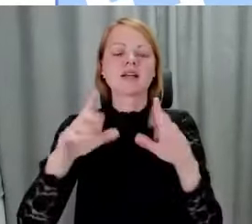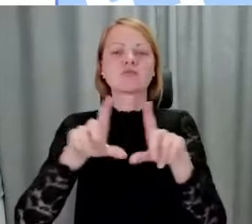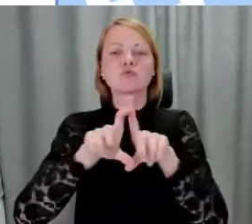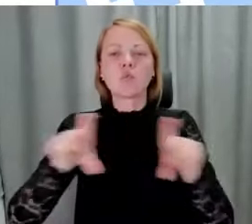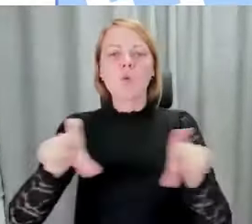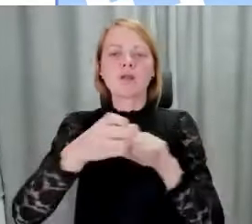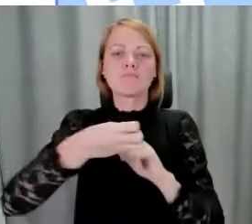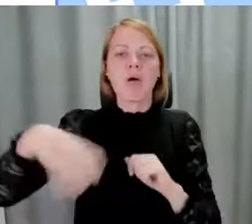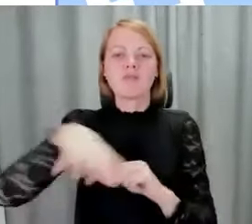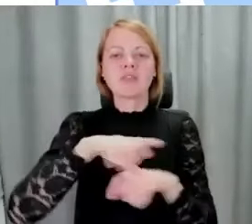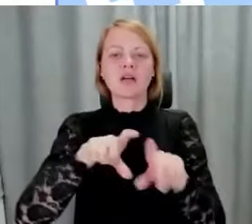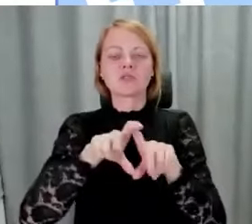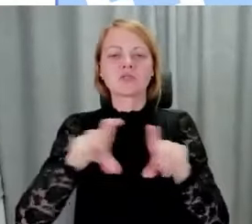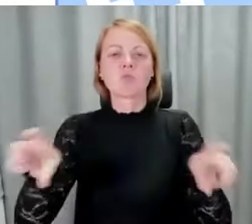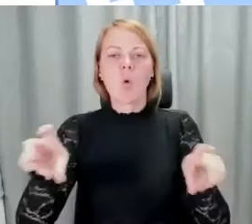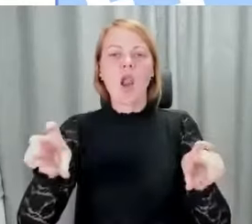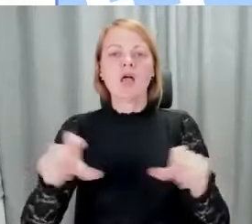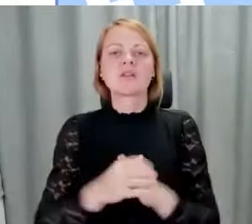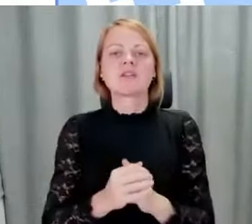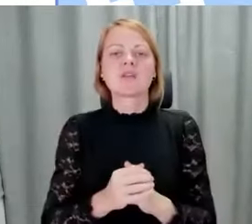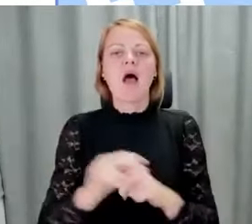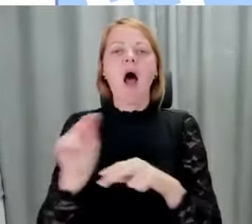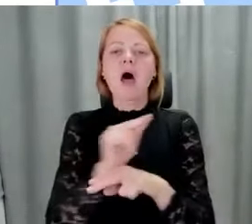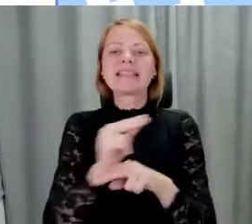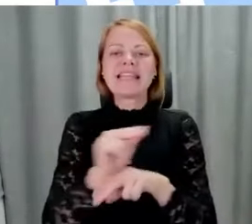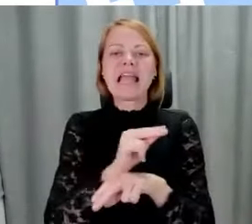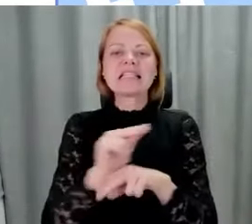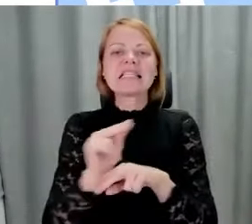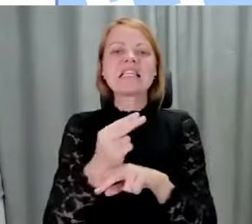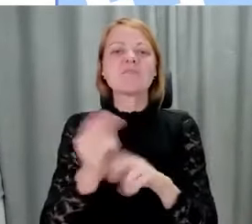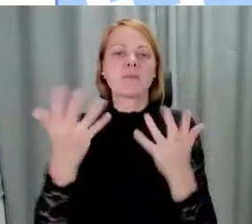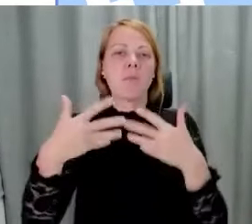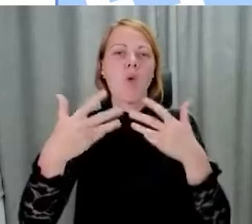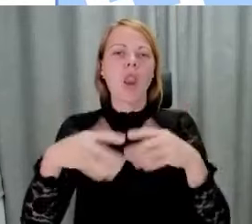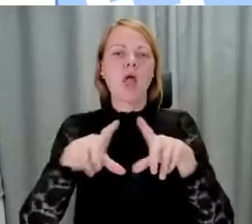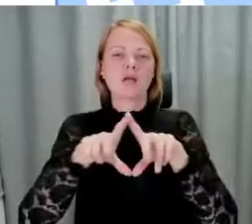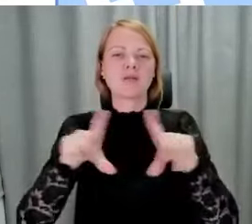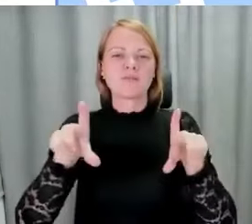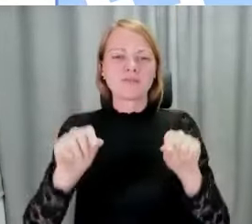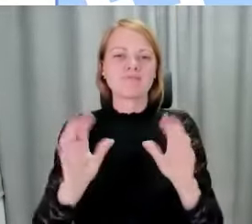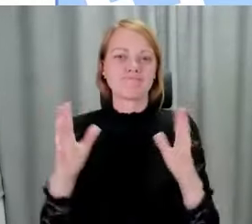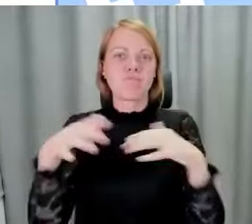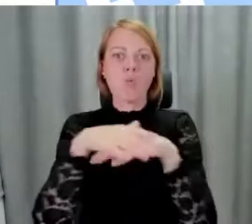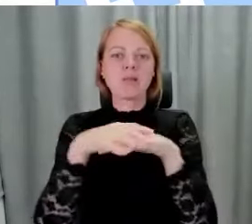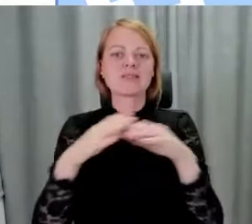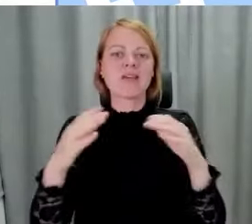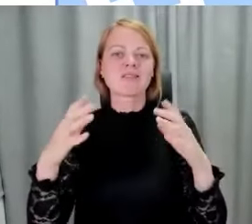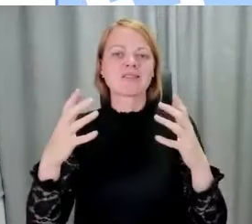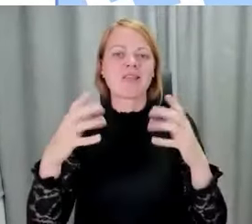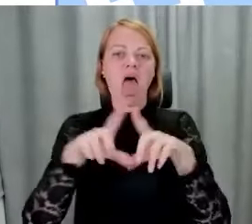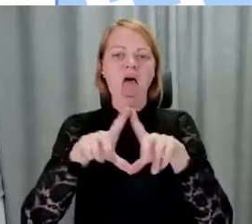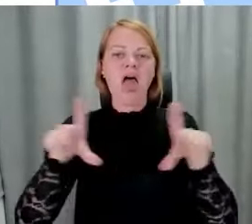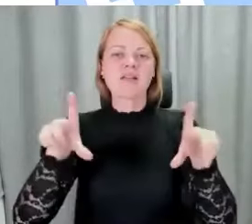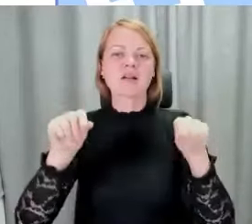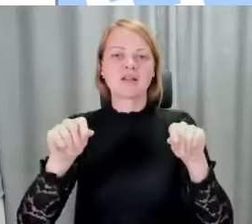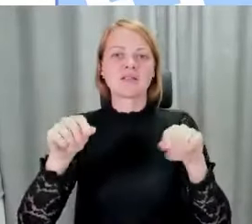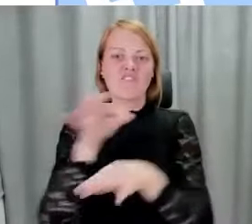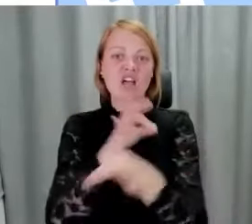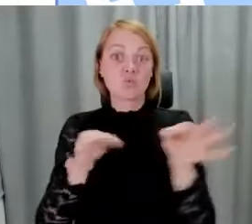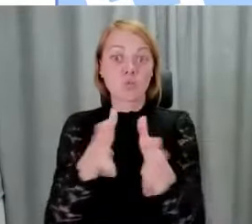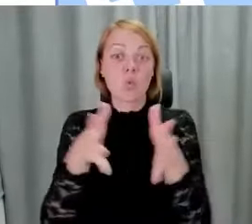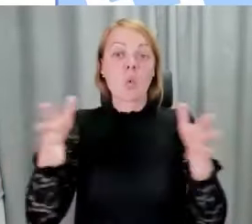iestādes, kā ārstniecības iestādes un citas publiskās ēkas, ja viņas ir lielas pēc kvadrātmetriem. Likums pārredz pašlaik